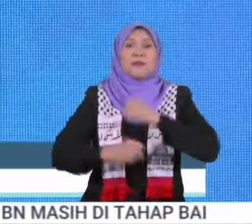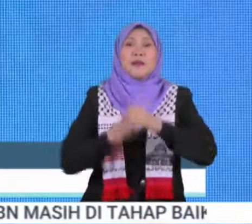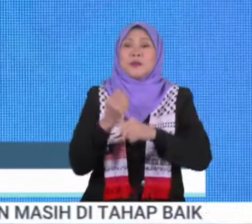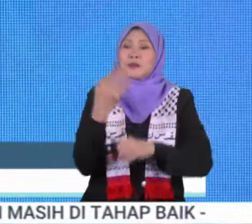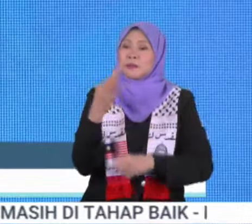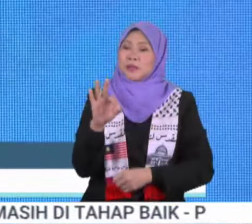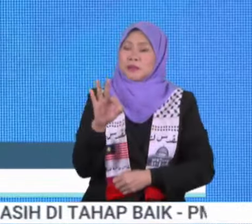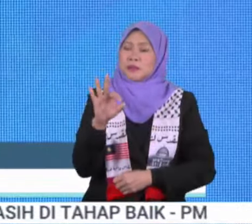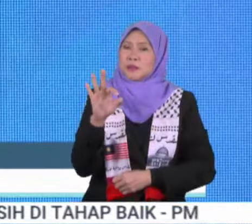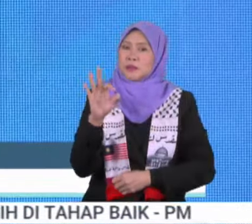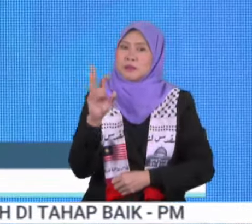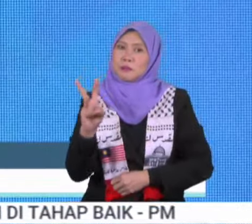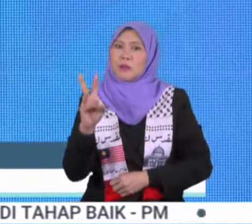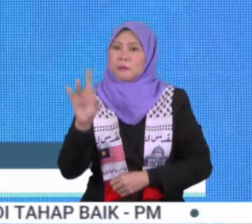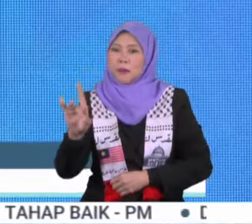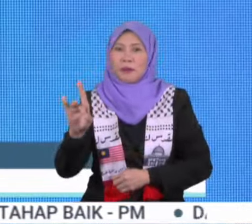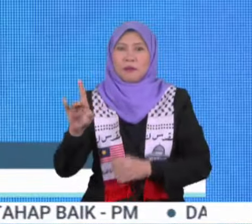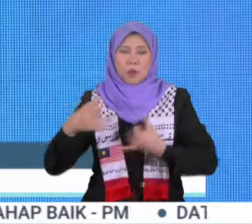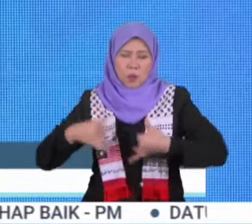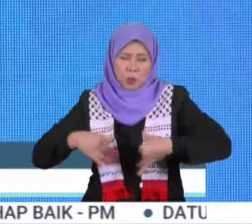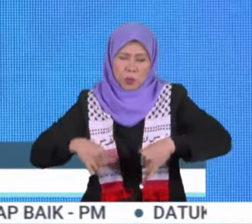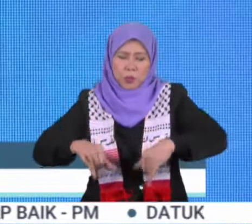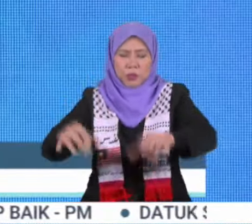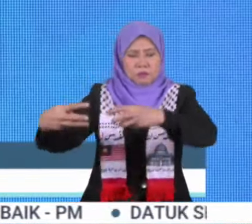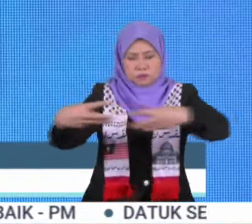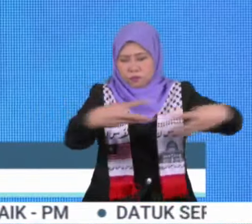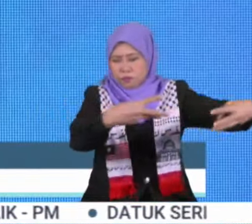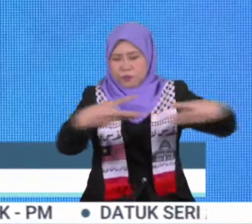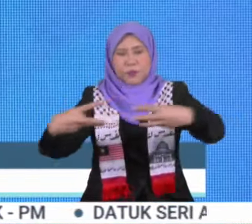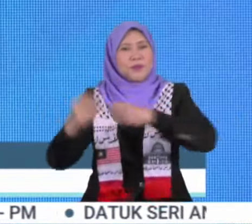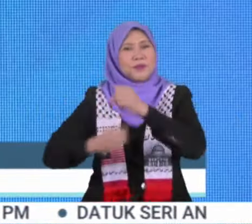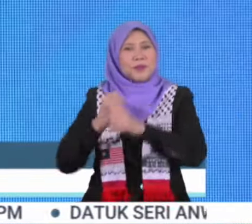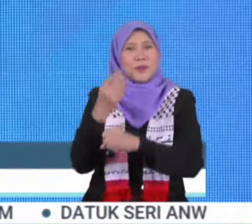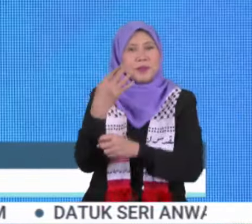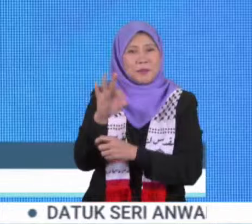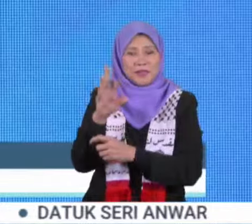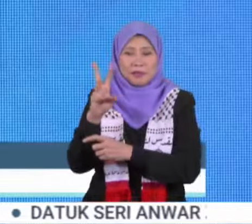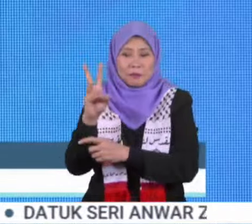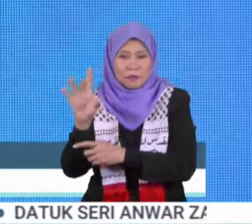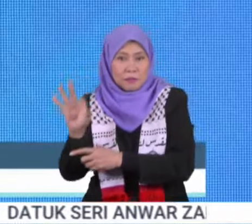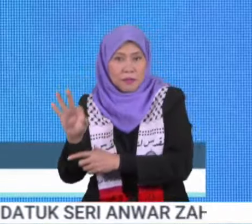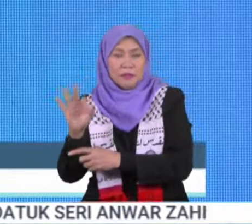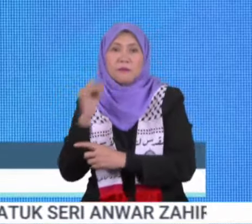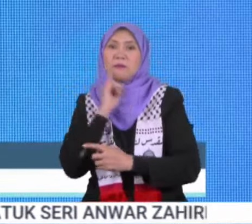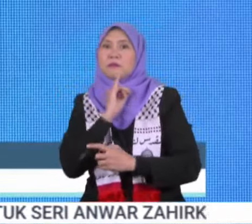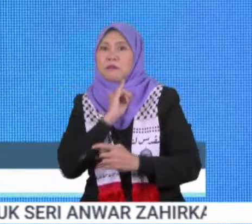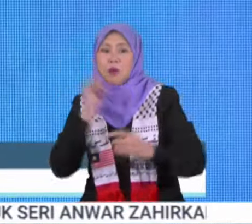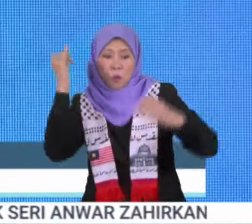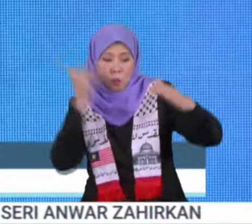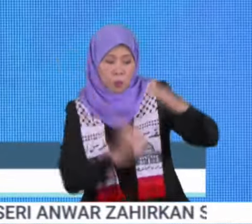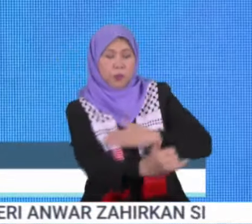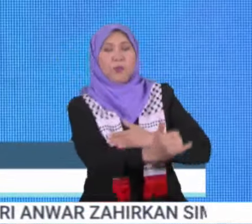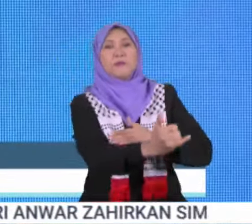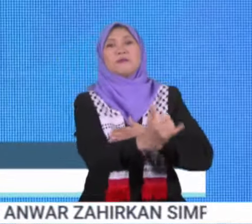1948. Berterusan tanpa henti. 69 pencerobohan langsung ke Masjid Al-Aqsa.